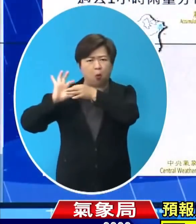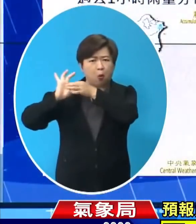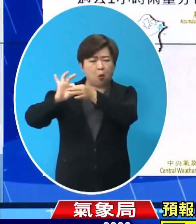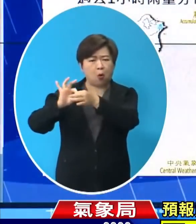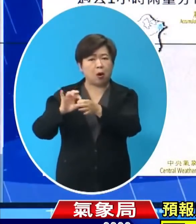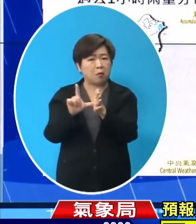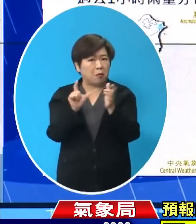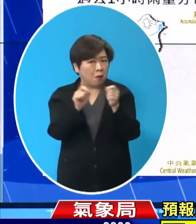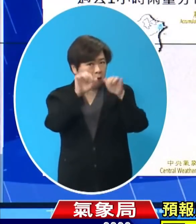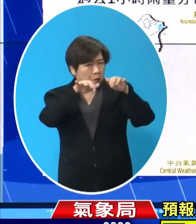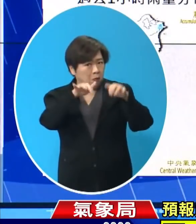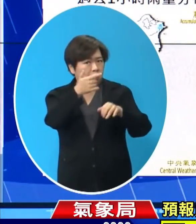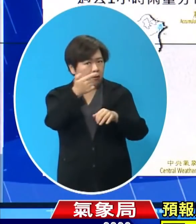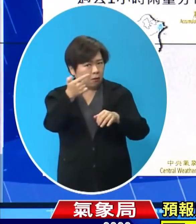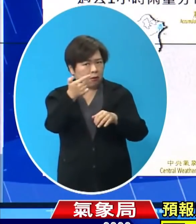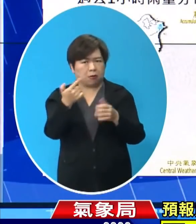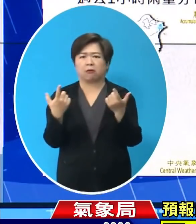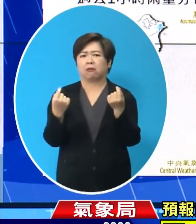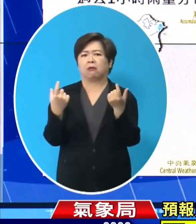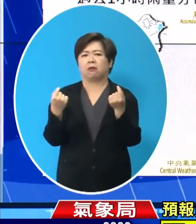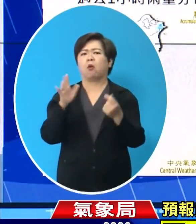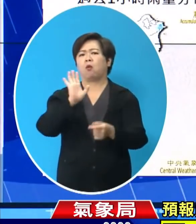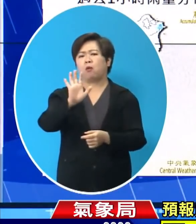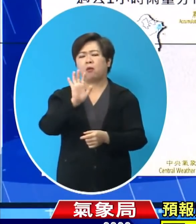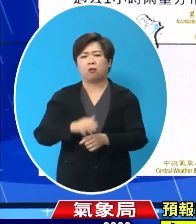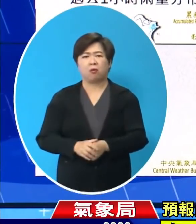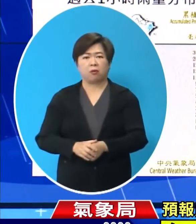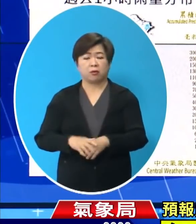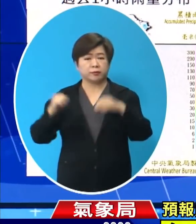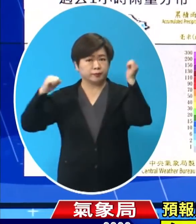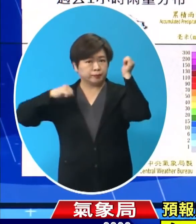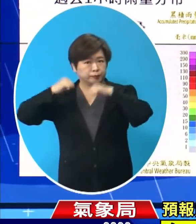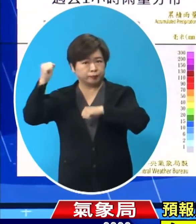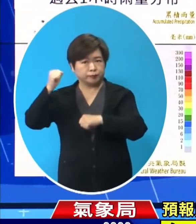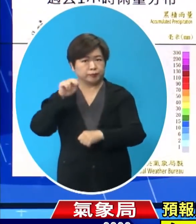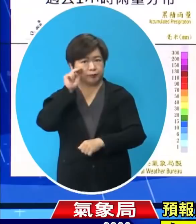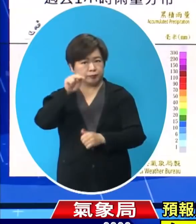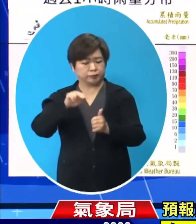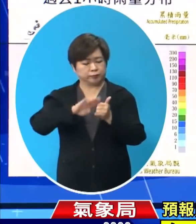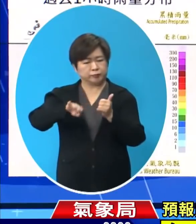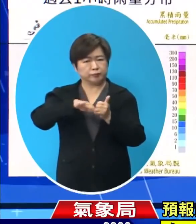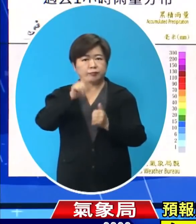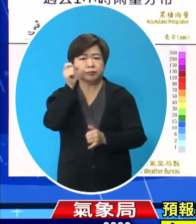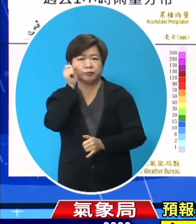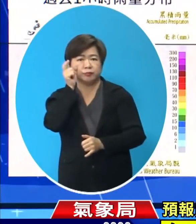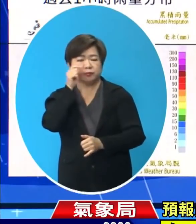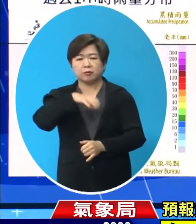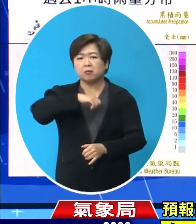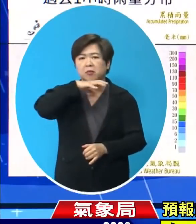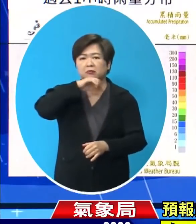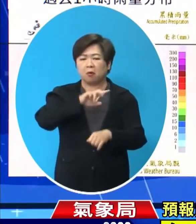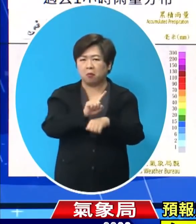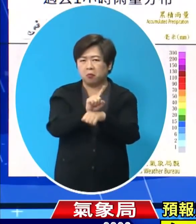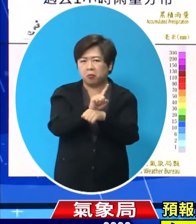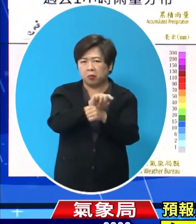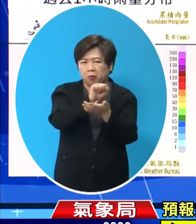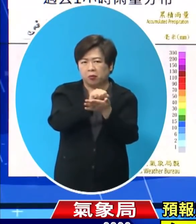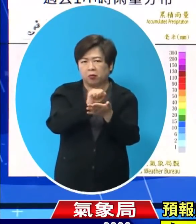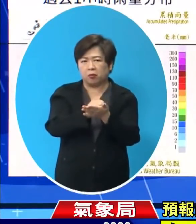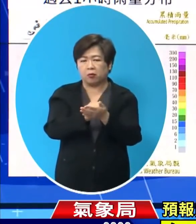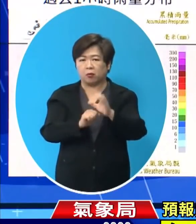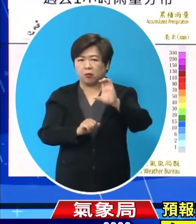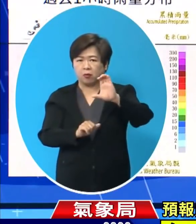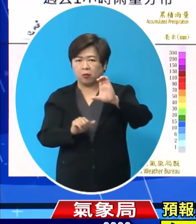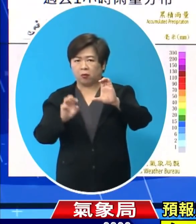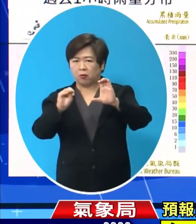短延时的强降雨呢也是相当明显的。我们在今天清晨在台南跟屏东时雨量都有超过